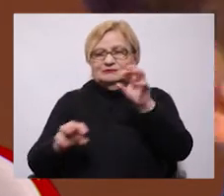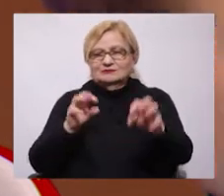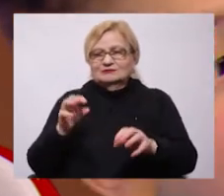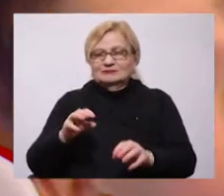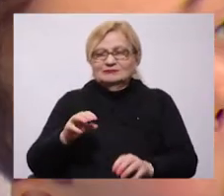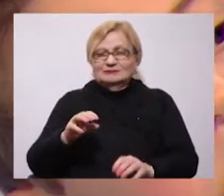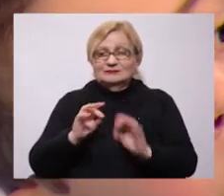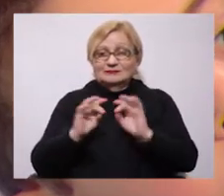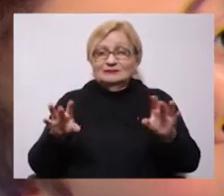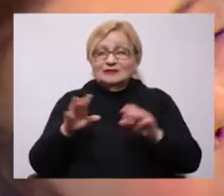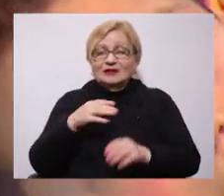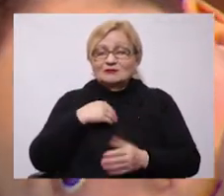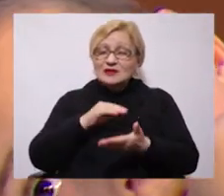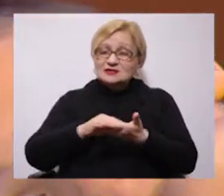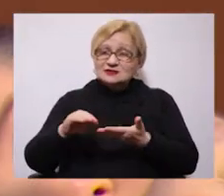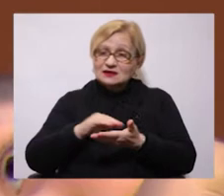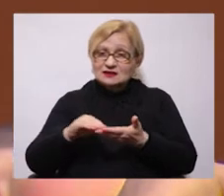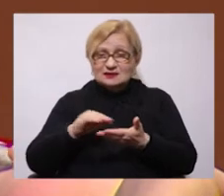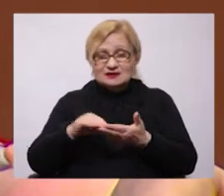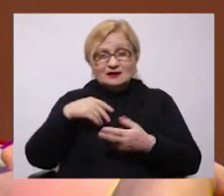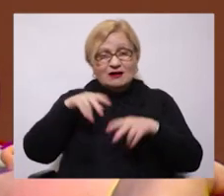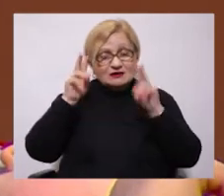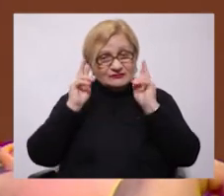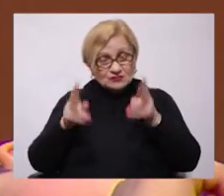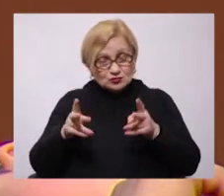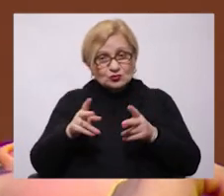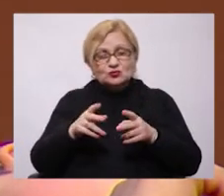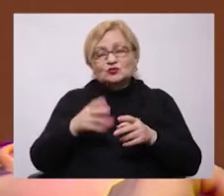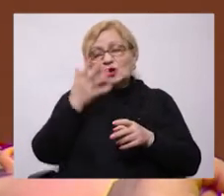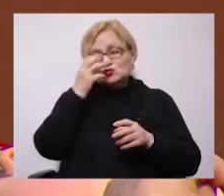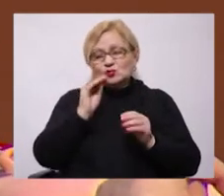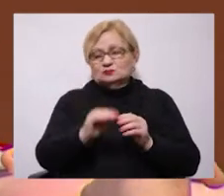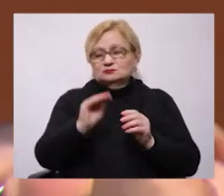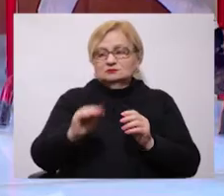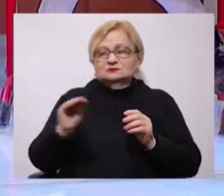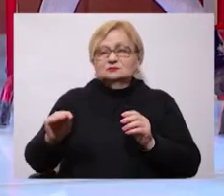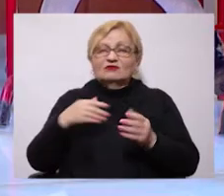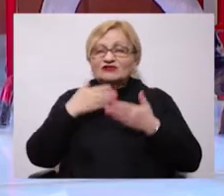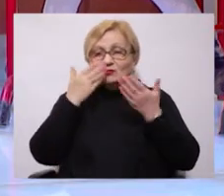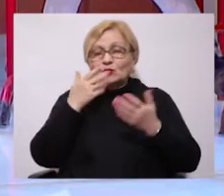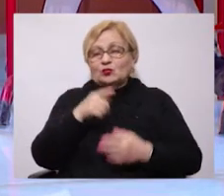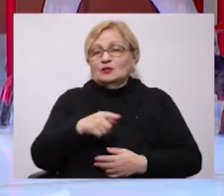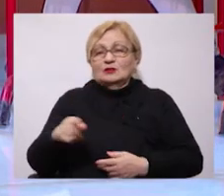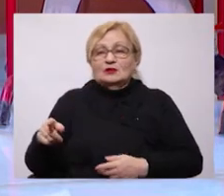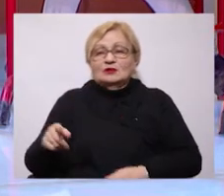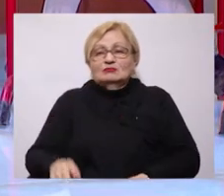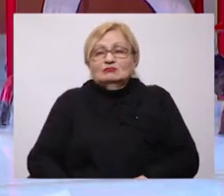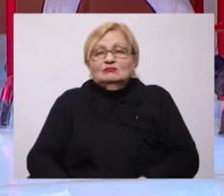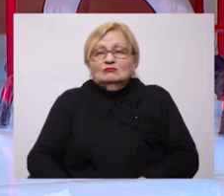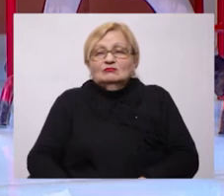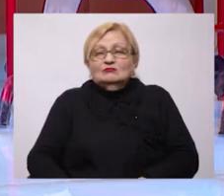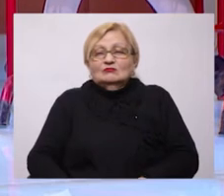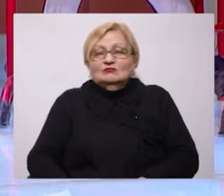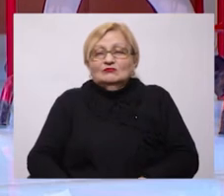ნახატები გუყვებოდა. არ ვიცოდი, მაგიტო გავაკეთე ეგეთი წიგნი. კი ბატონო, ძალიან კარგია. სესილი. მე ხანდახან